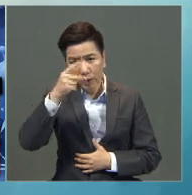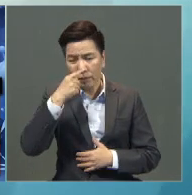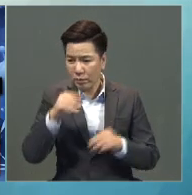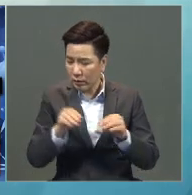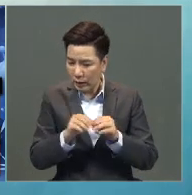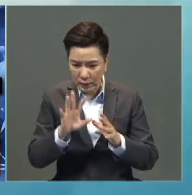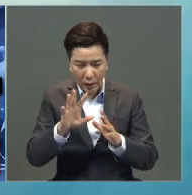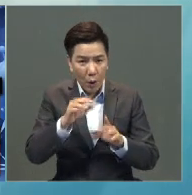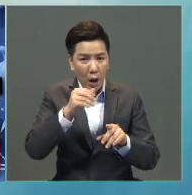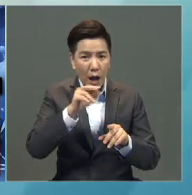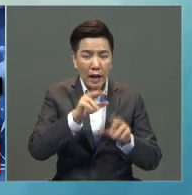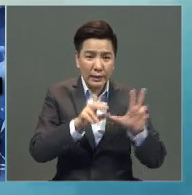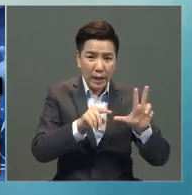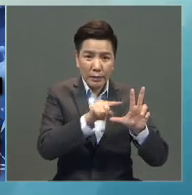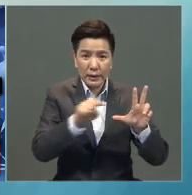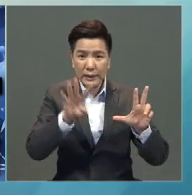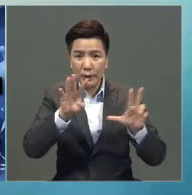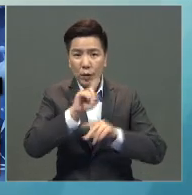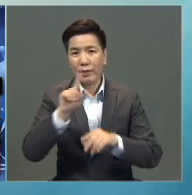วันมาจากงานโทษ 3-4